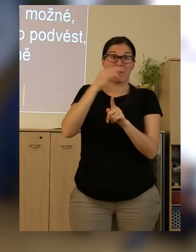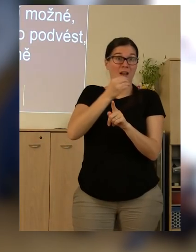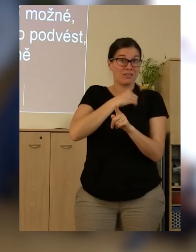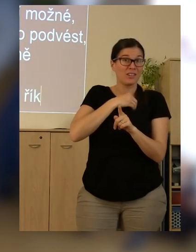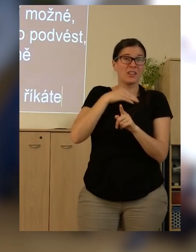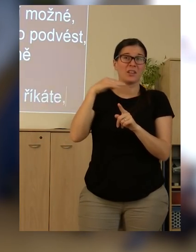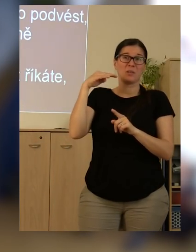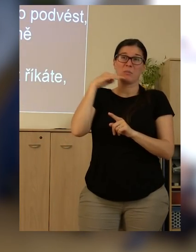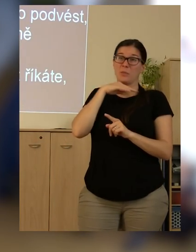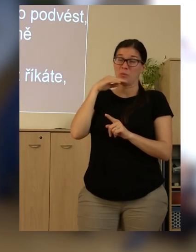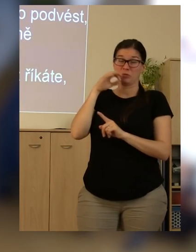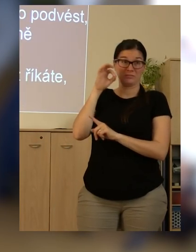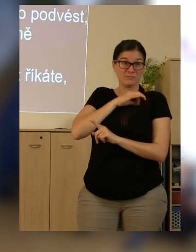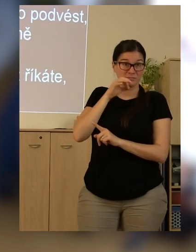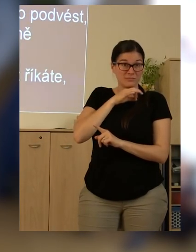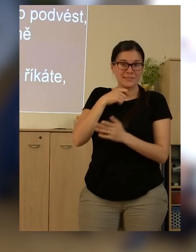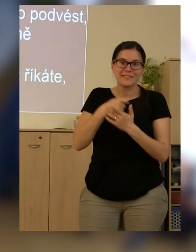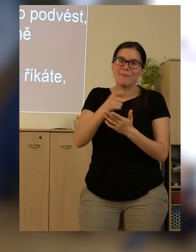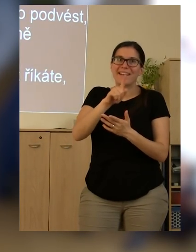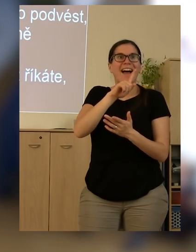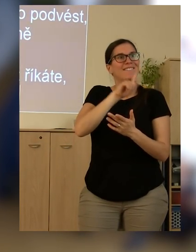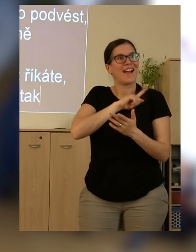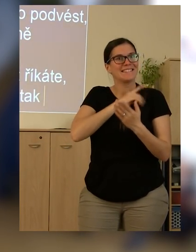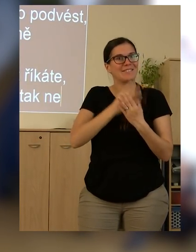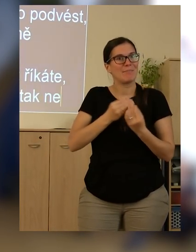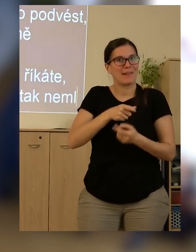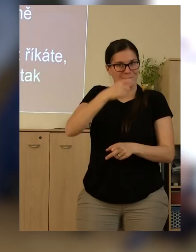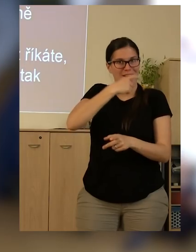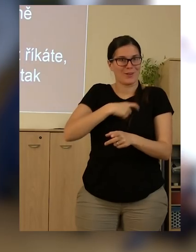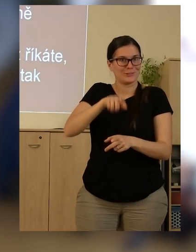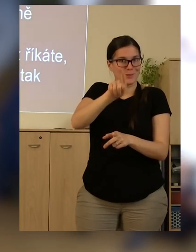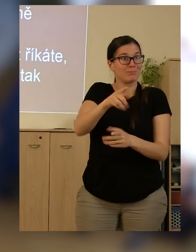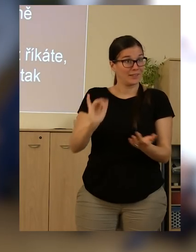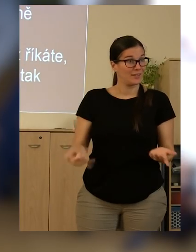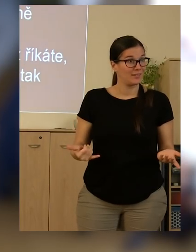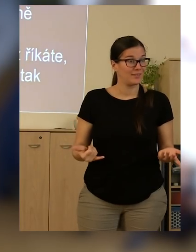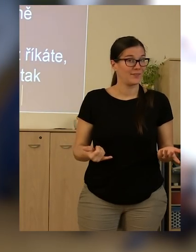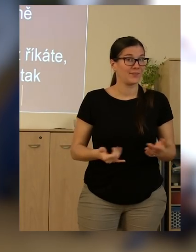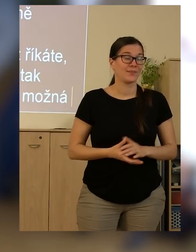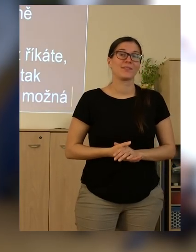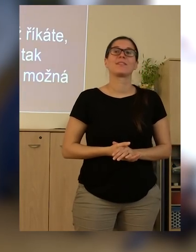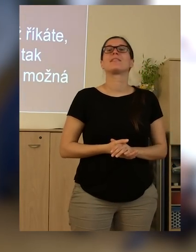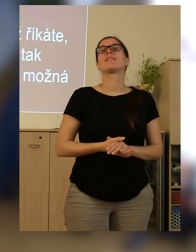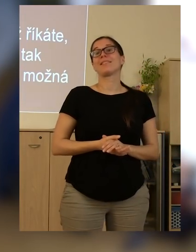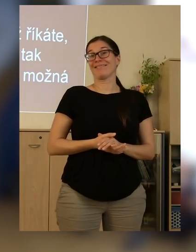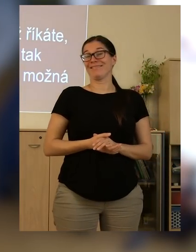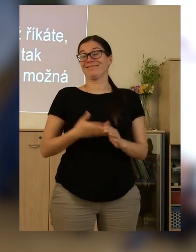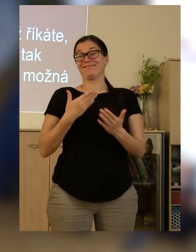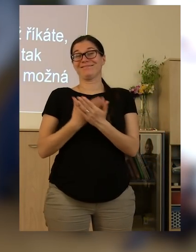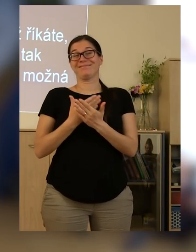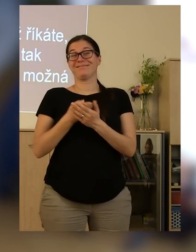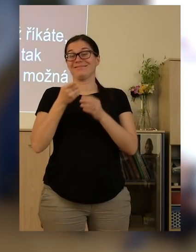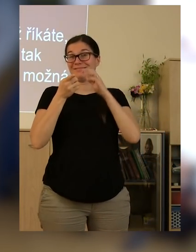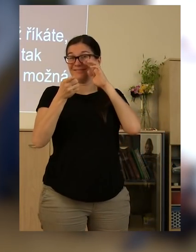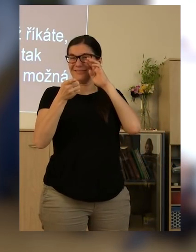tak nemluvíte možná o něm, možná mluvíte o sobě. To je přesně ten moment, ve